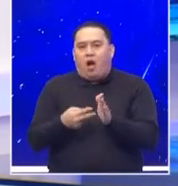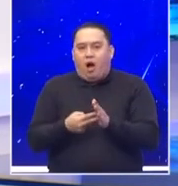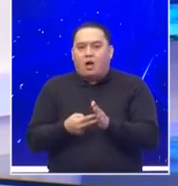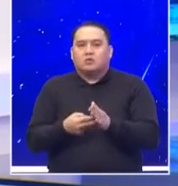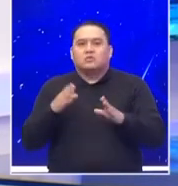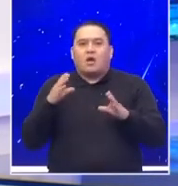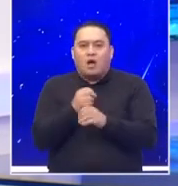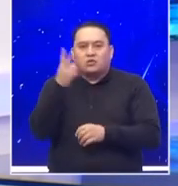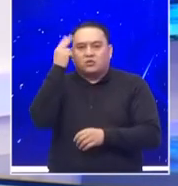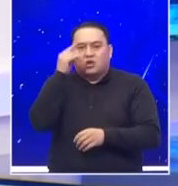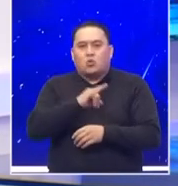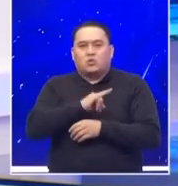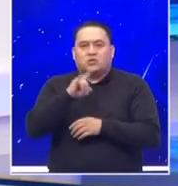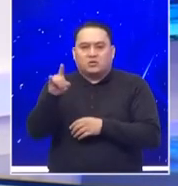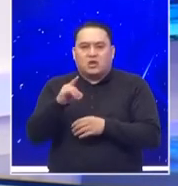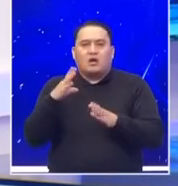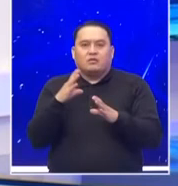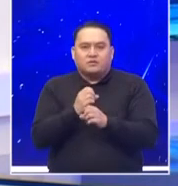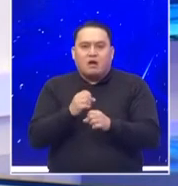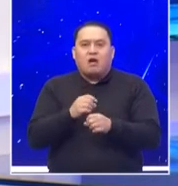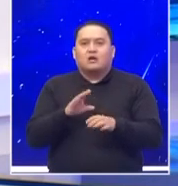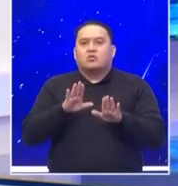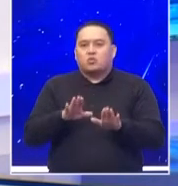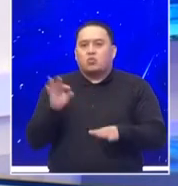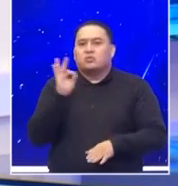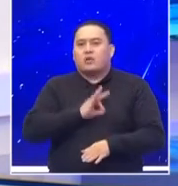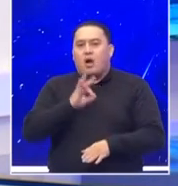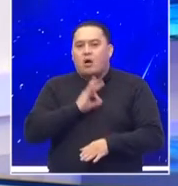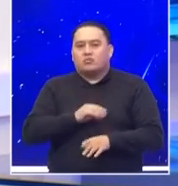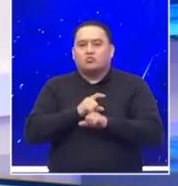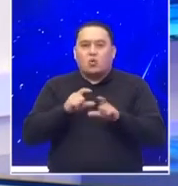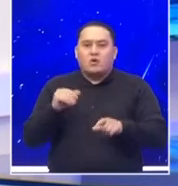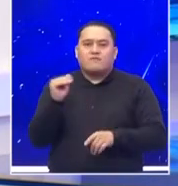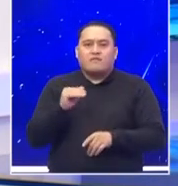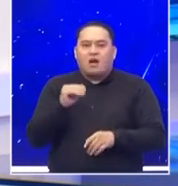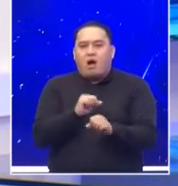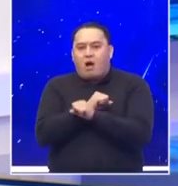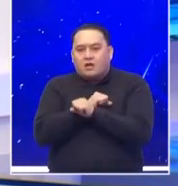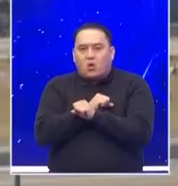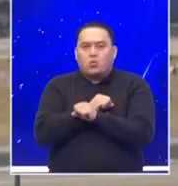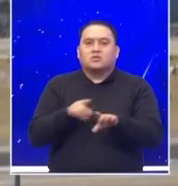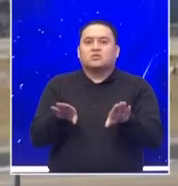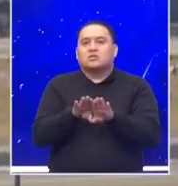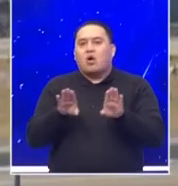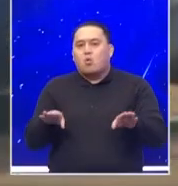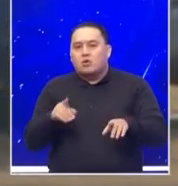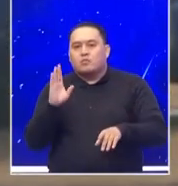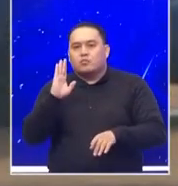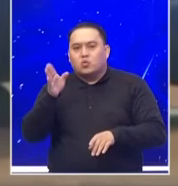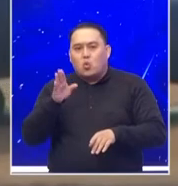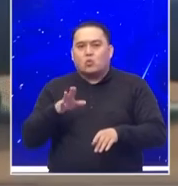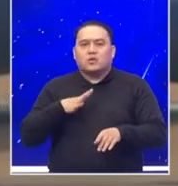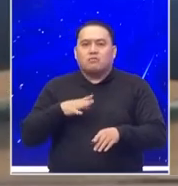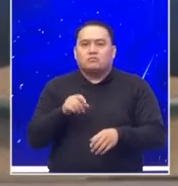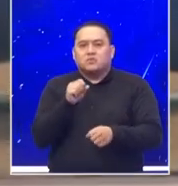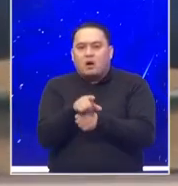сократят число рейсов уже ясно что карантин лишит их доходов период школьных февральских каникул аналитики предрекают что это скажется